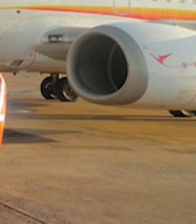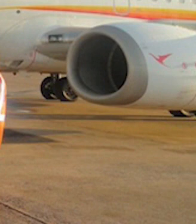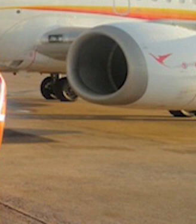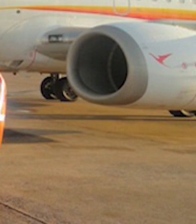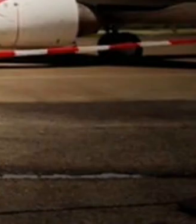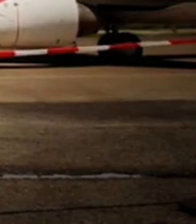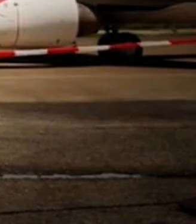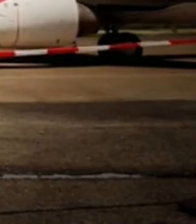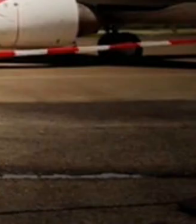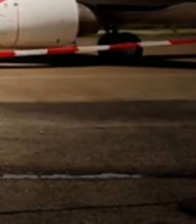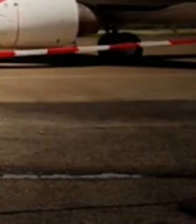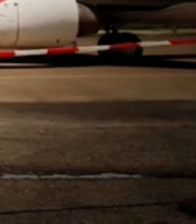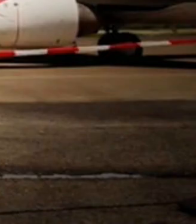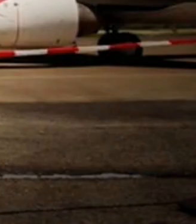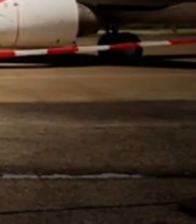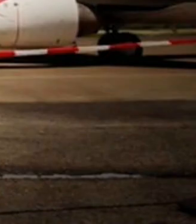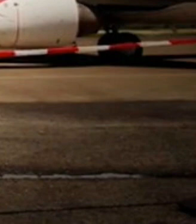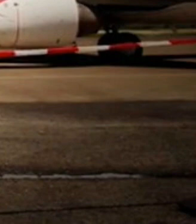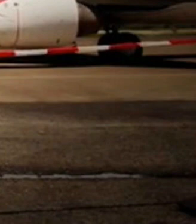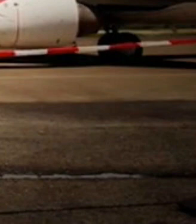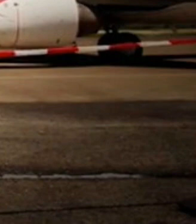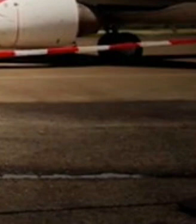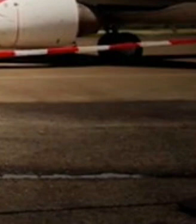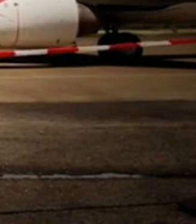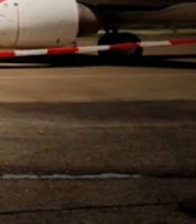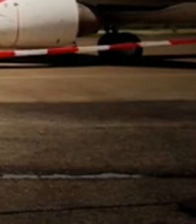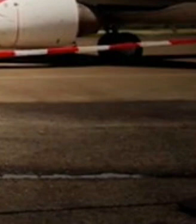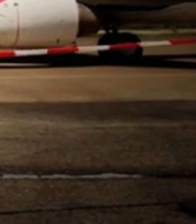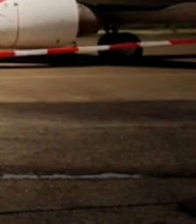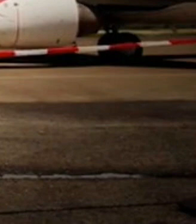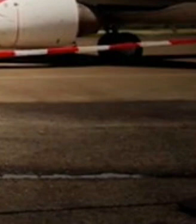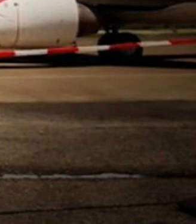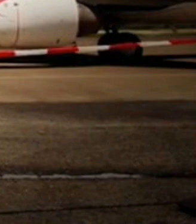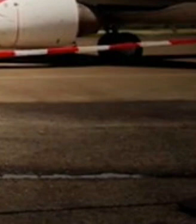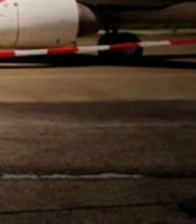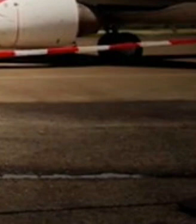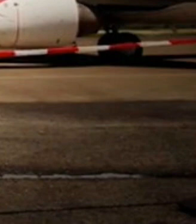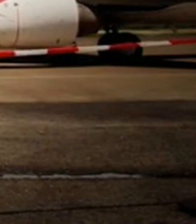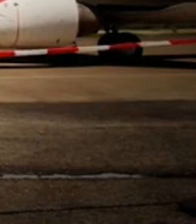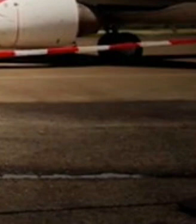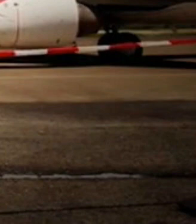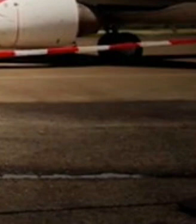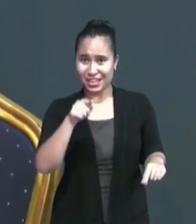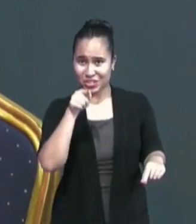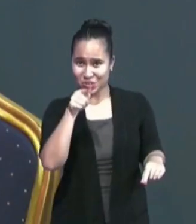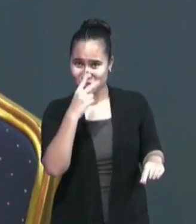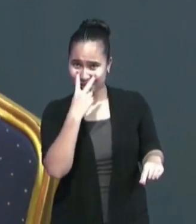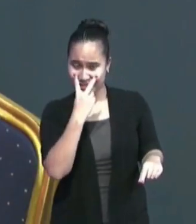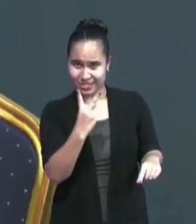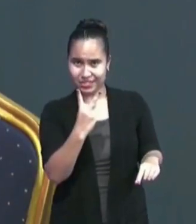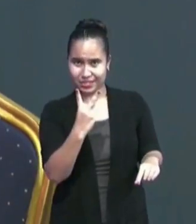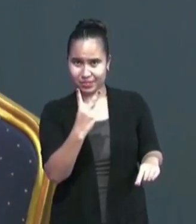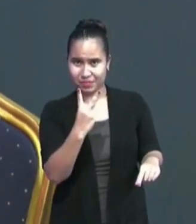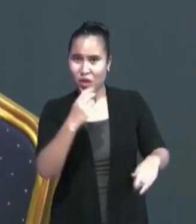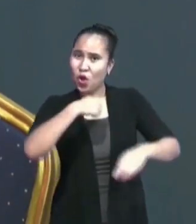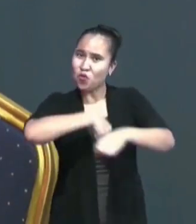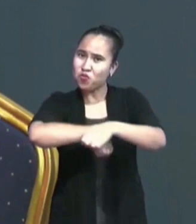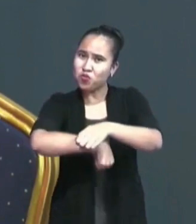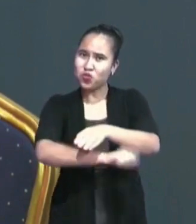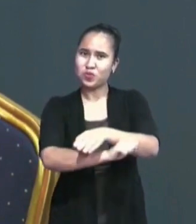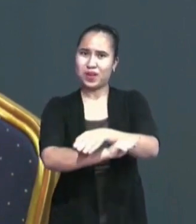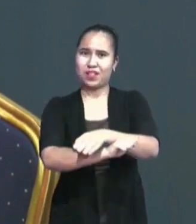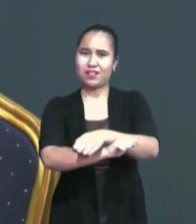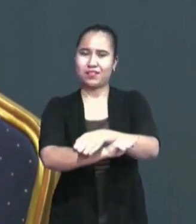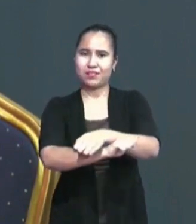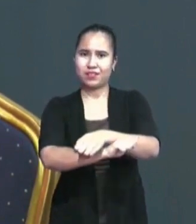de gisteren gehouden reguliere persconferentie heeft Danielle Feira, directeur van het Directoraat Nationale Veiligheid, aangegeven